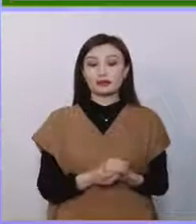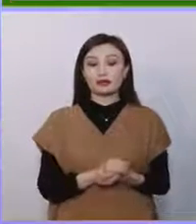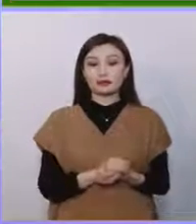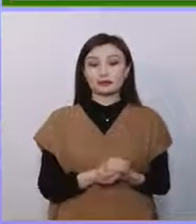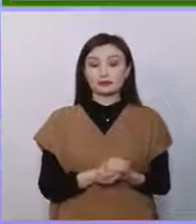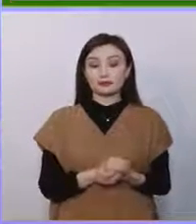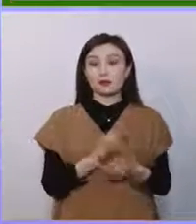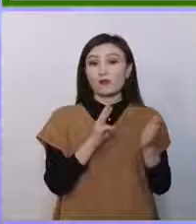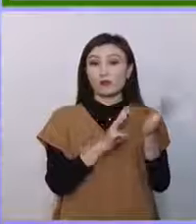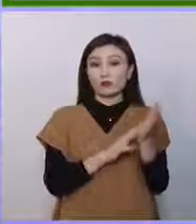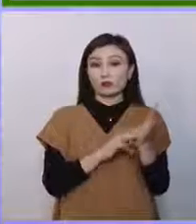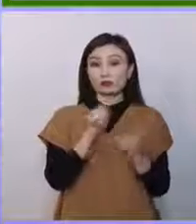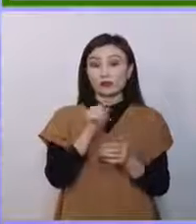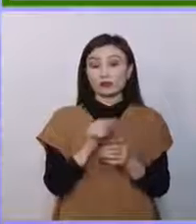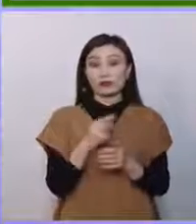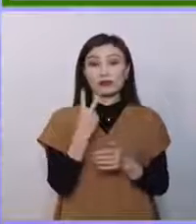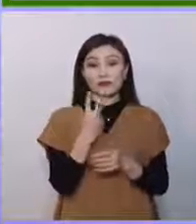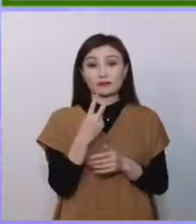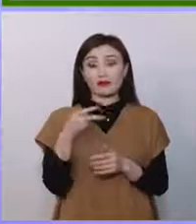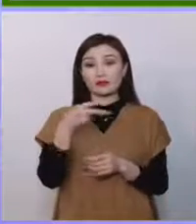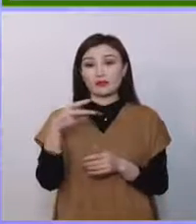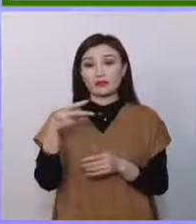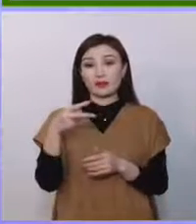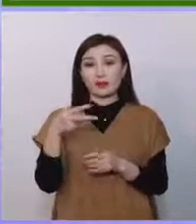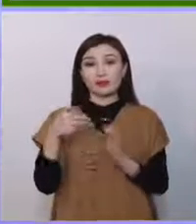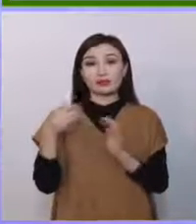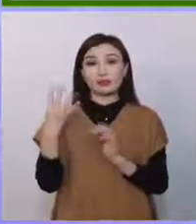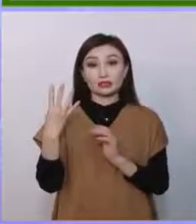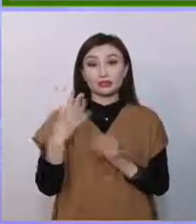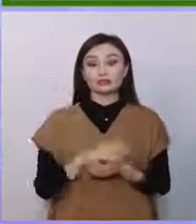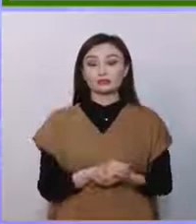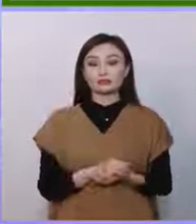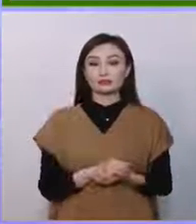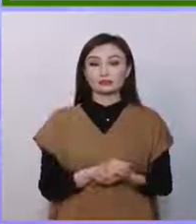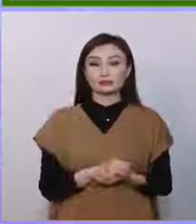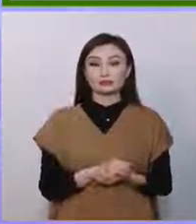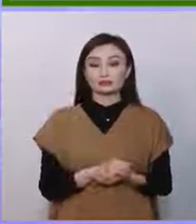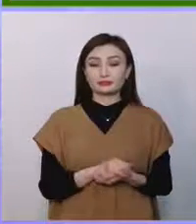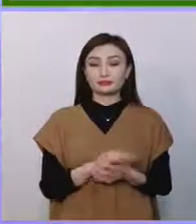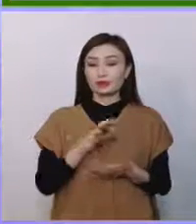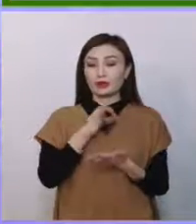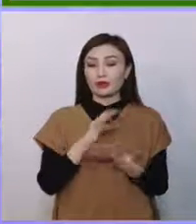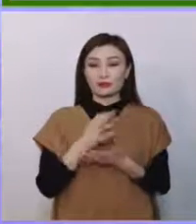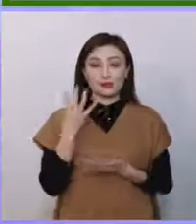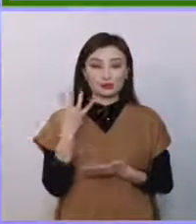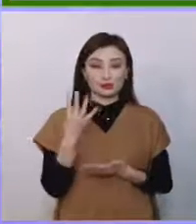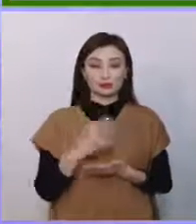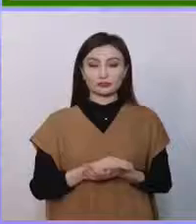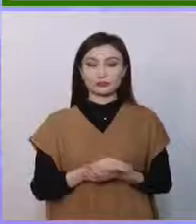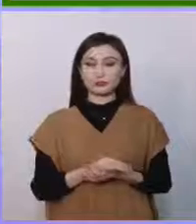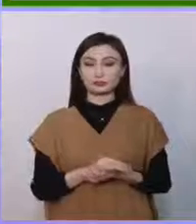8 разделить на 2 равно 4 ответ четыре